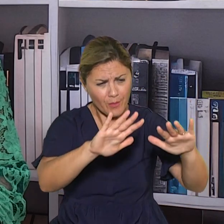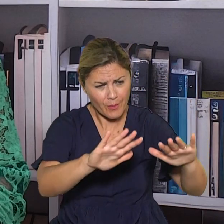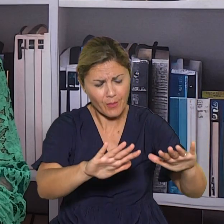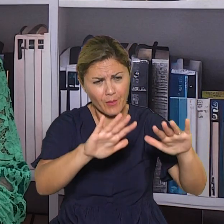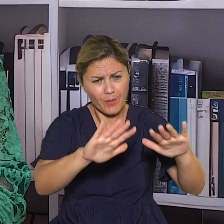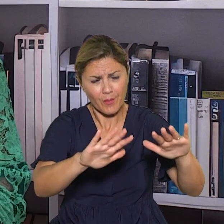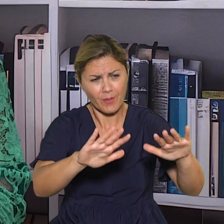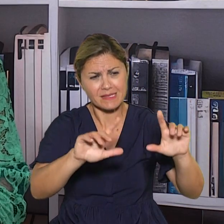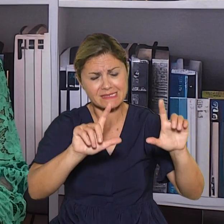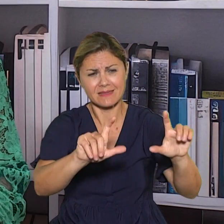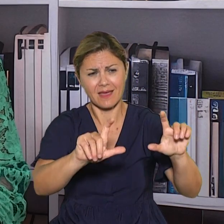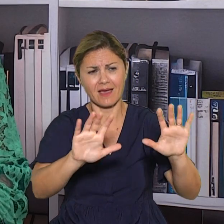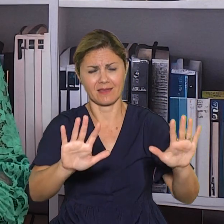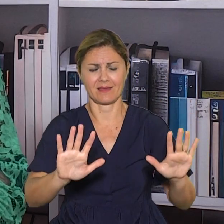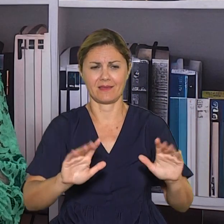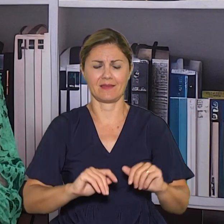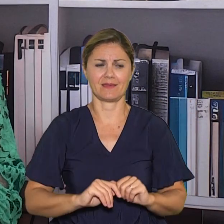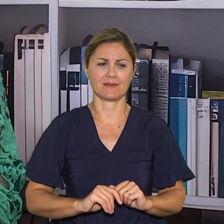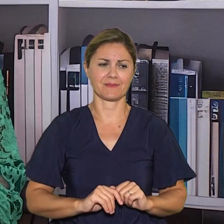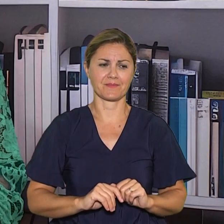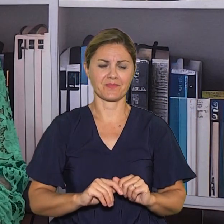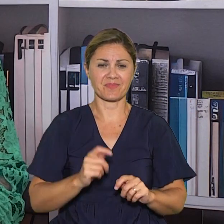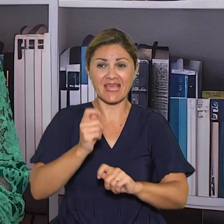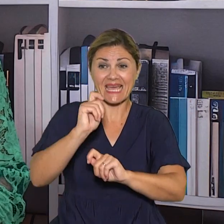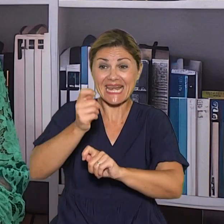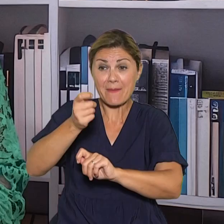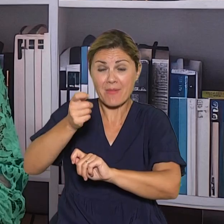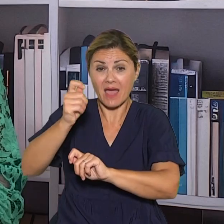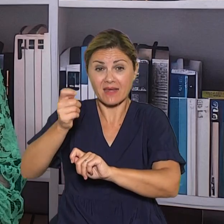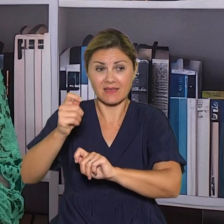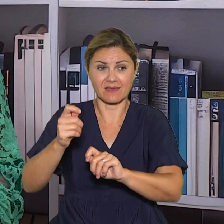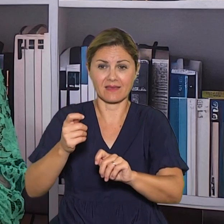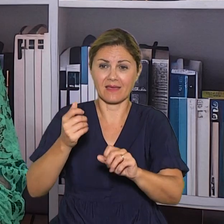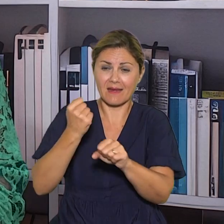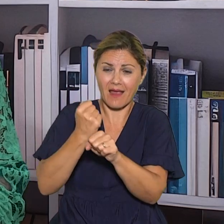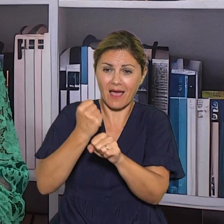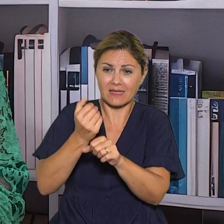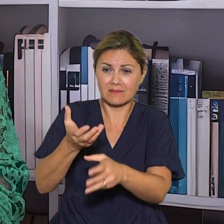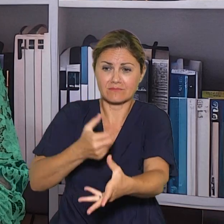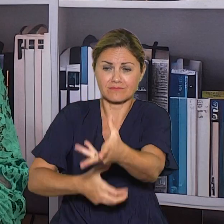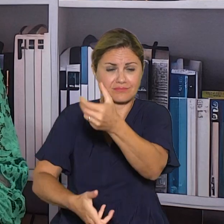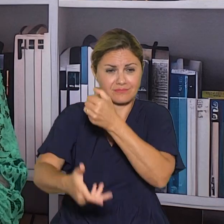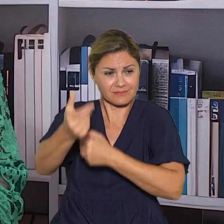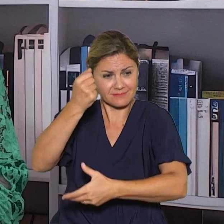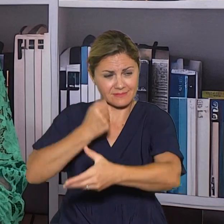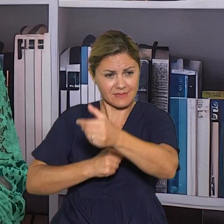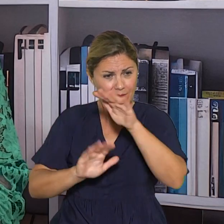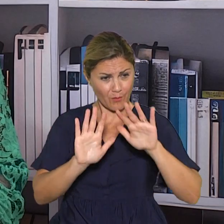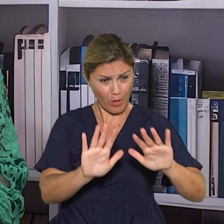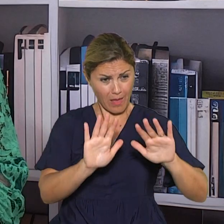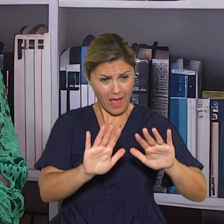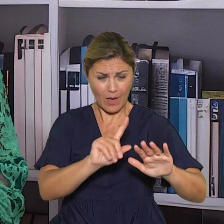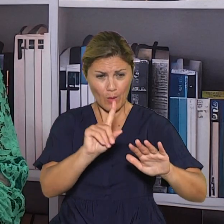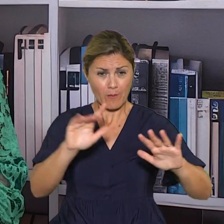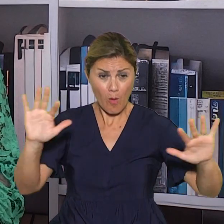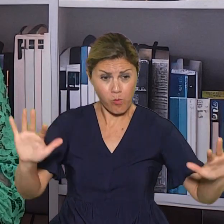malo, puno si se uzgingalo. Ribari su nasrid vale, pusti da im zora svane, da bi što